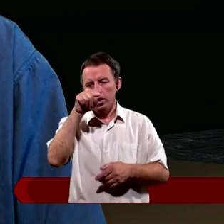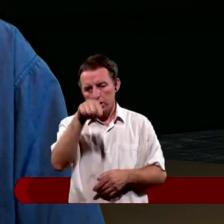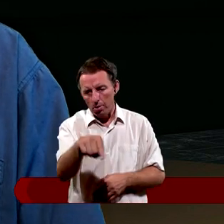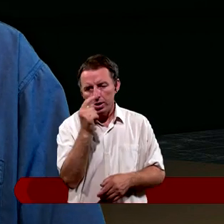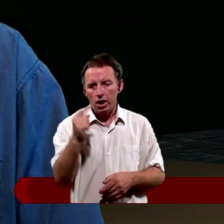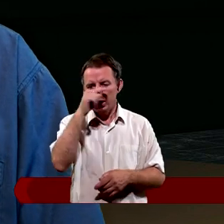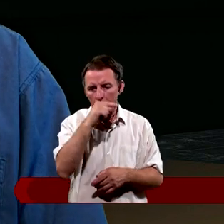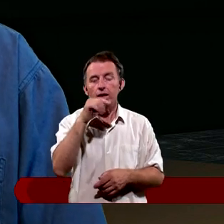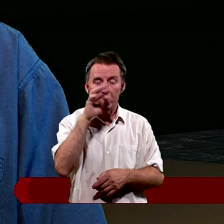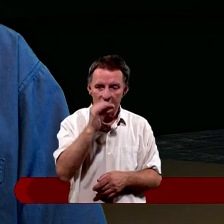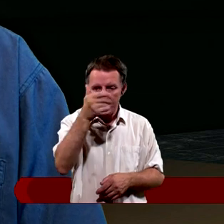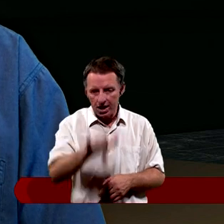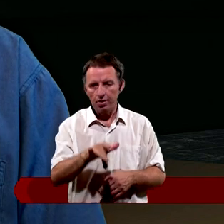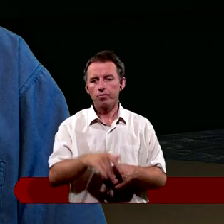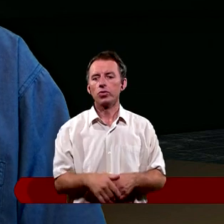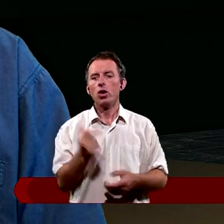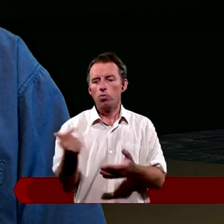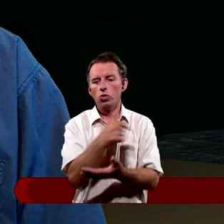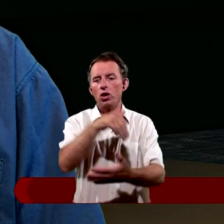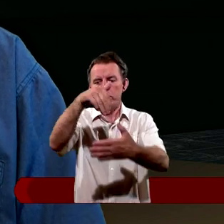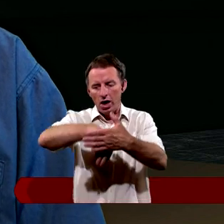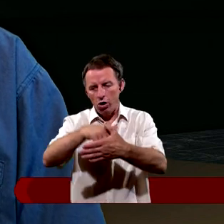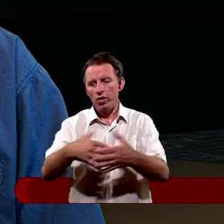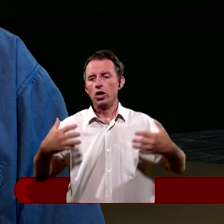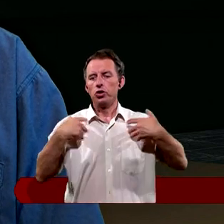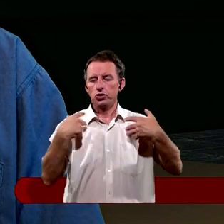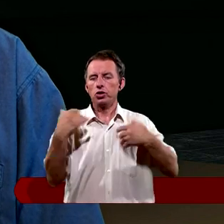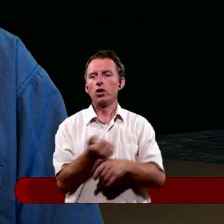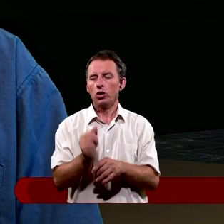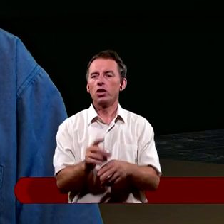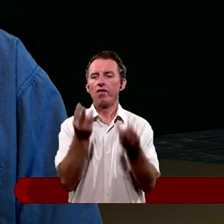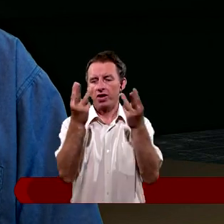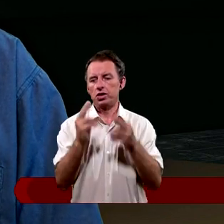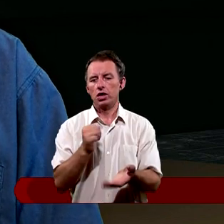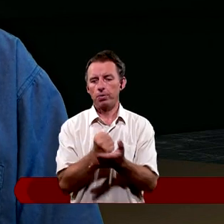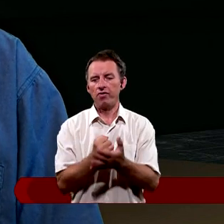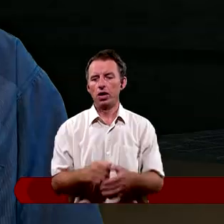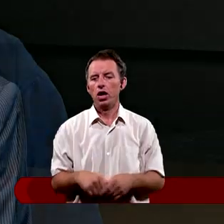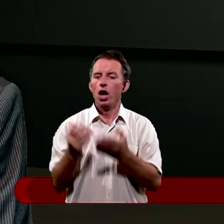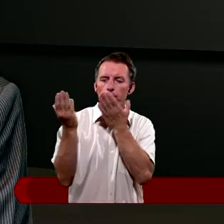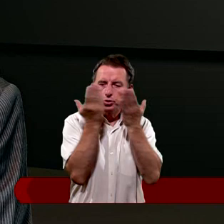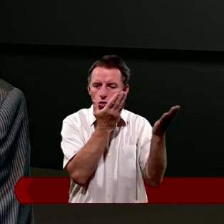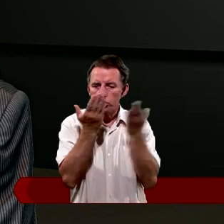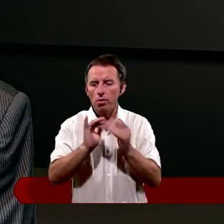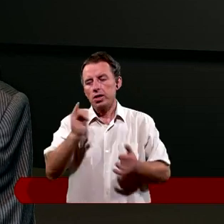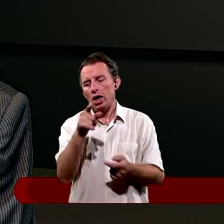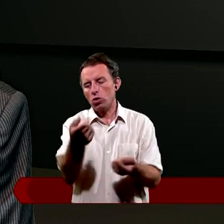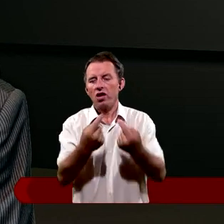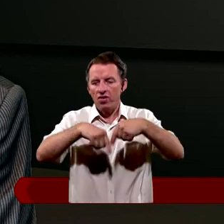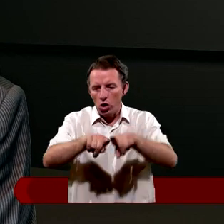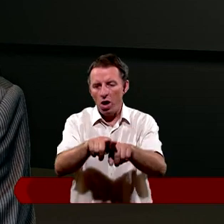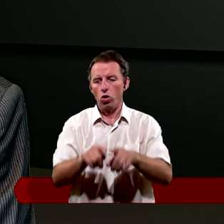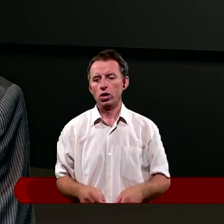czy niestety, stety, dzięki temu mógł zachować życie wieczne, prawda? To jest istota sprawy. To przeczytajmy, jak to się